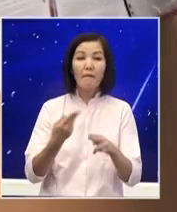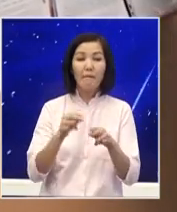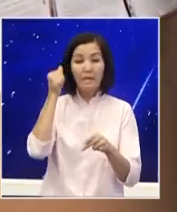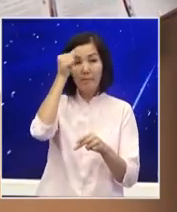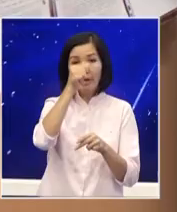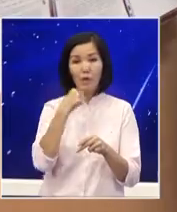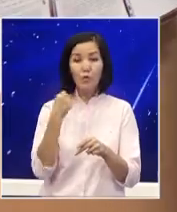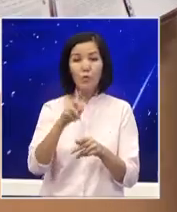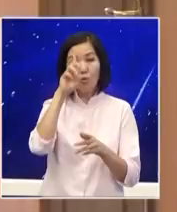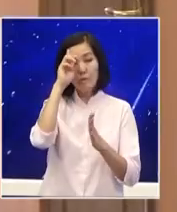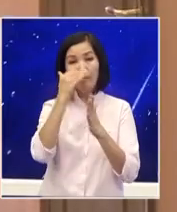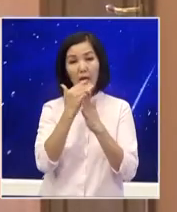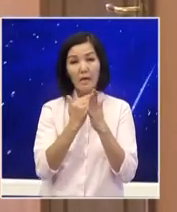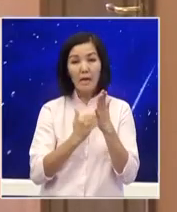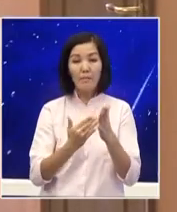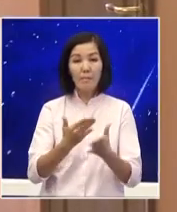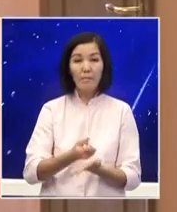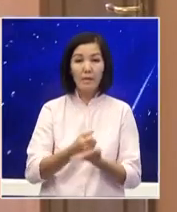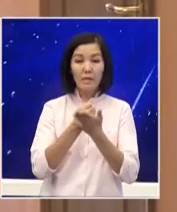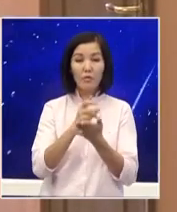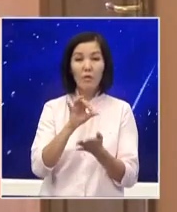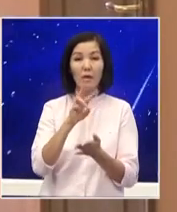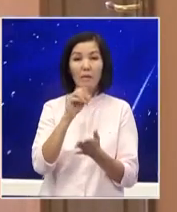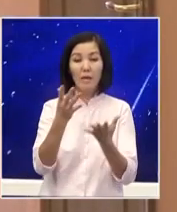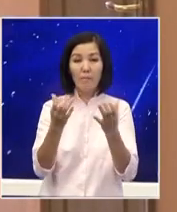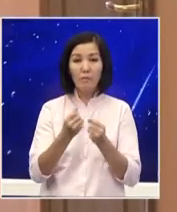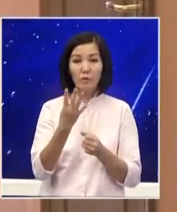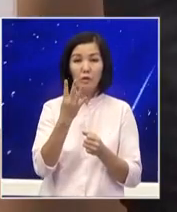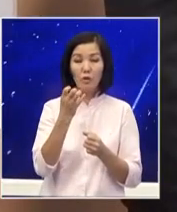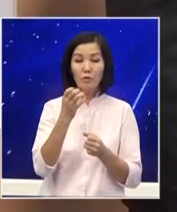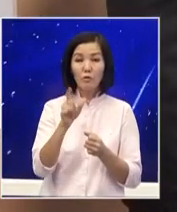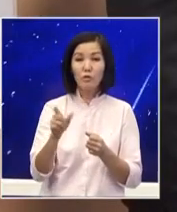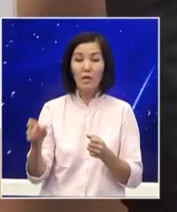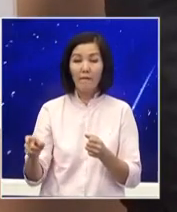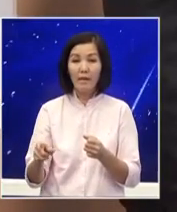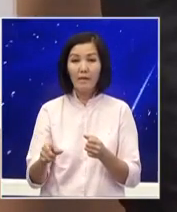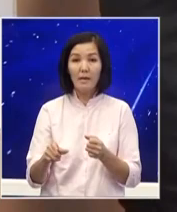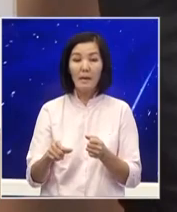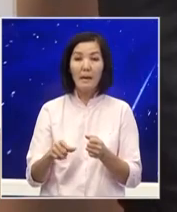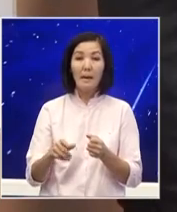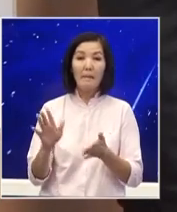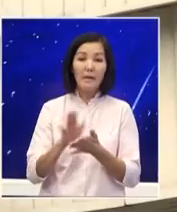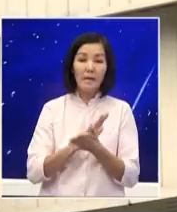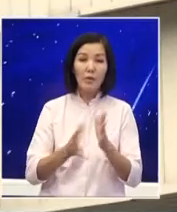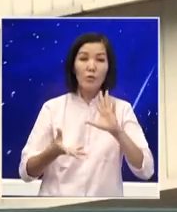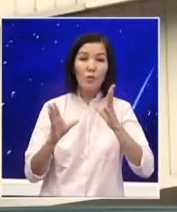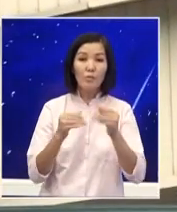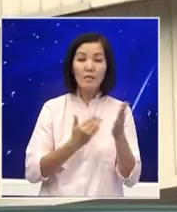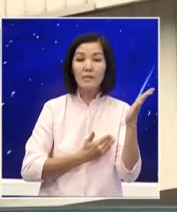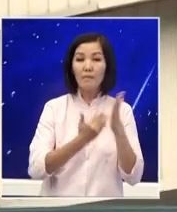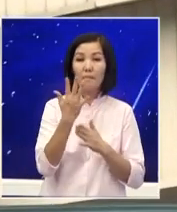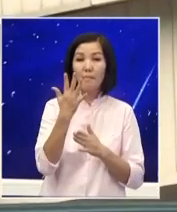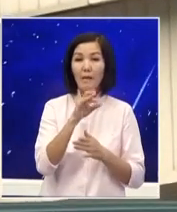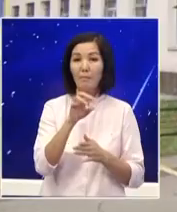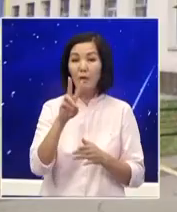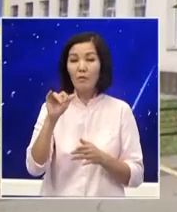динском районе государственную поддержку по программе енбек получили около 400 человек в том числе безвозмездной грант на общую сумму свыше 50